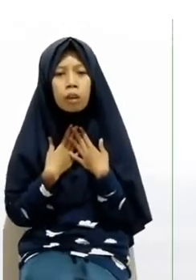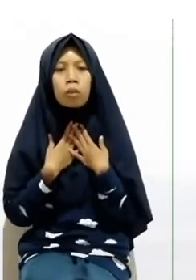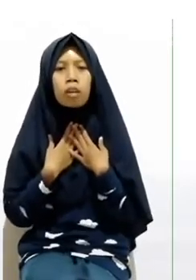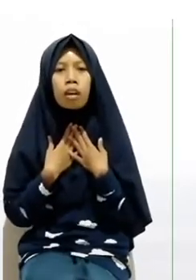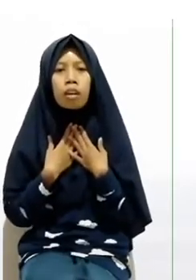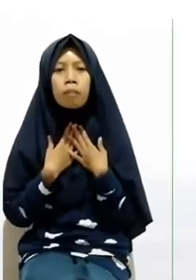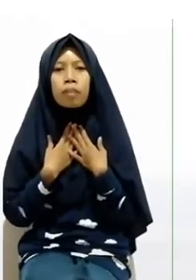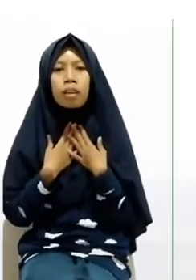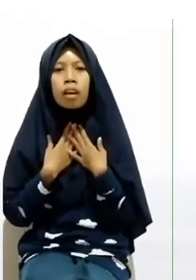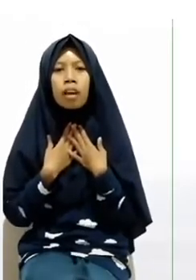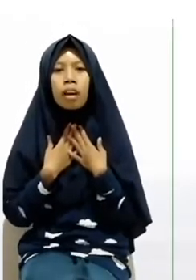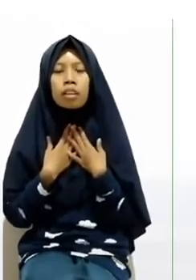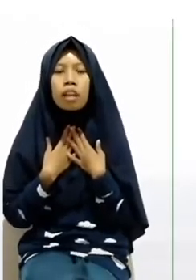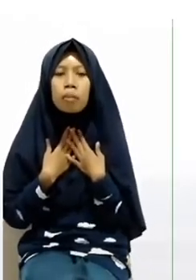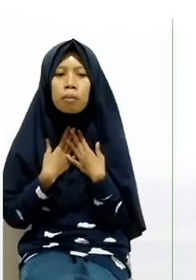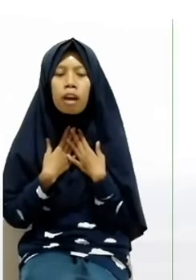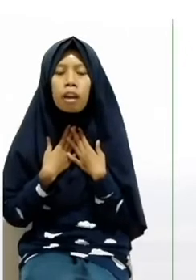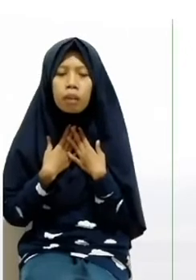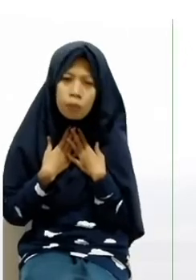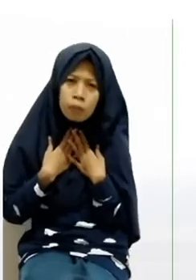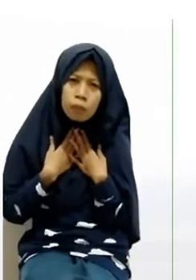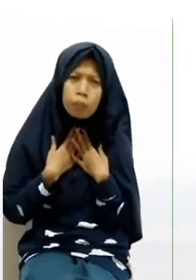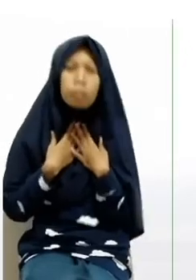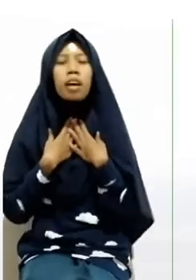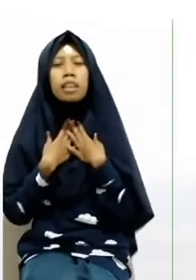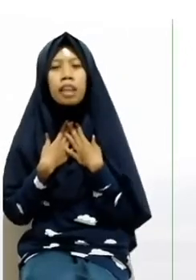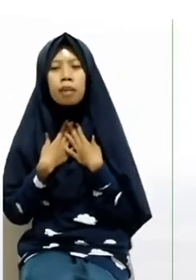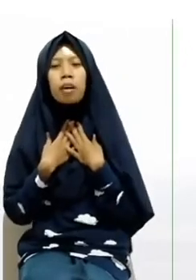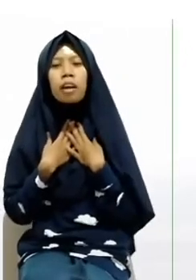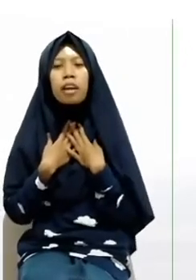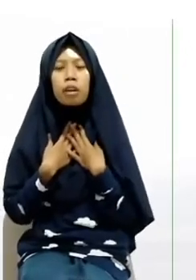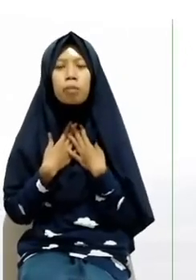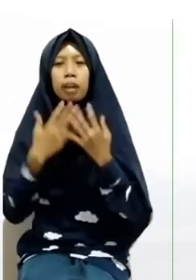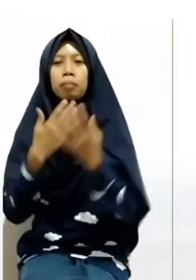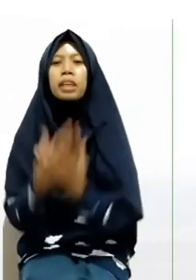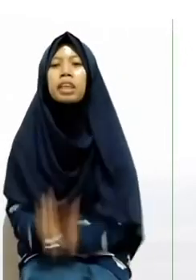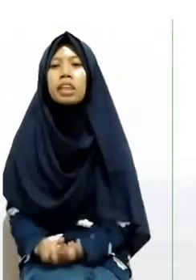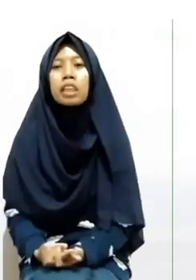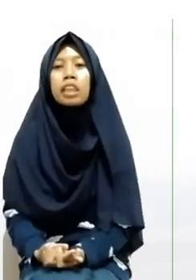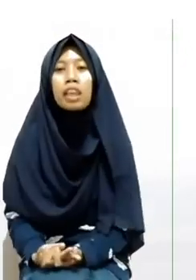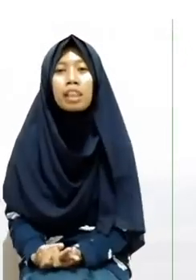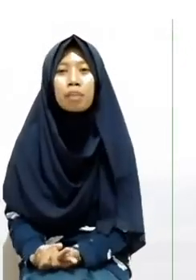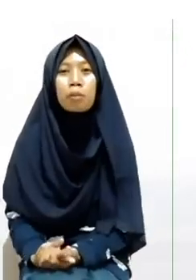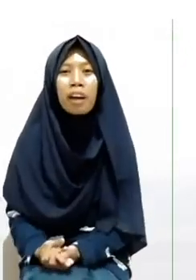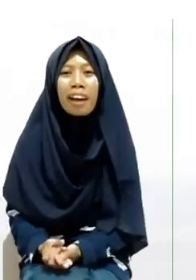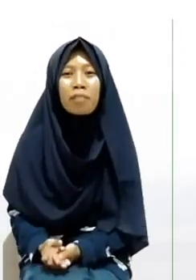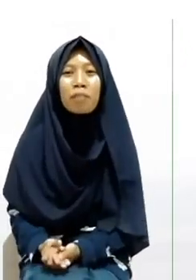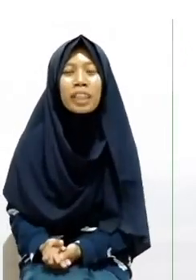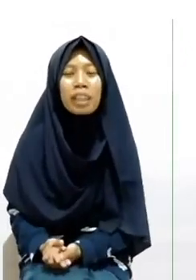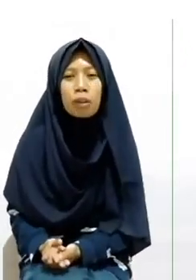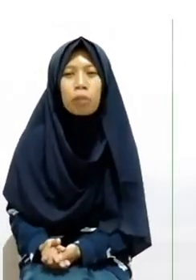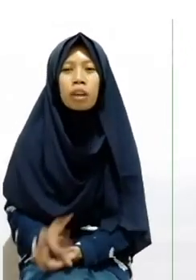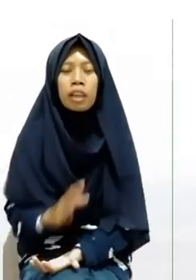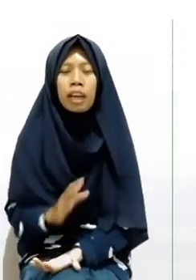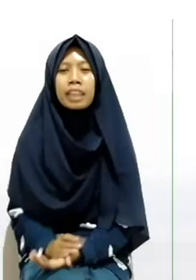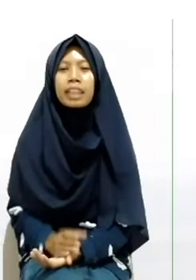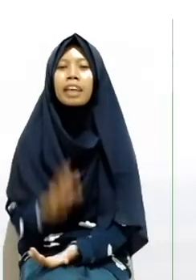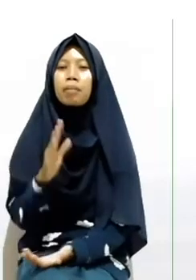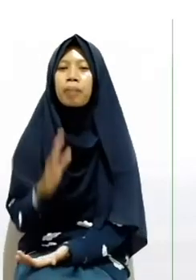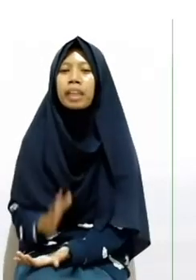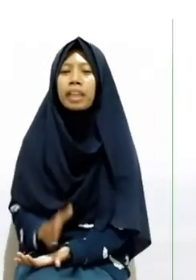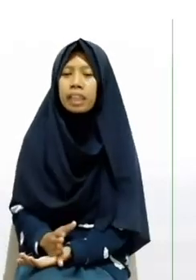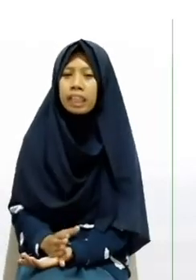kecil udah assalamualaikum assalamualaikum tapi tidak dibukakan pintu